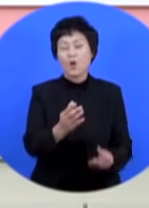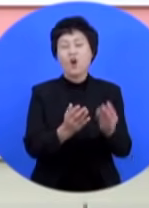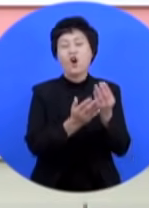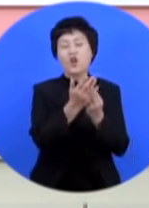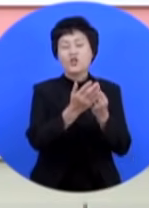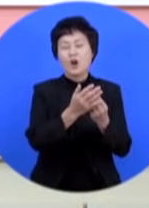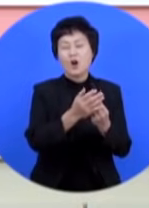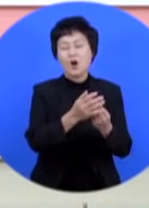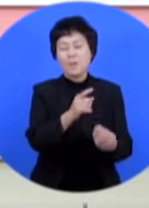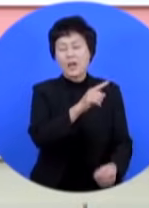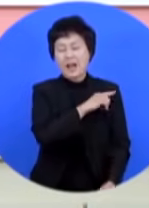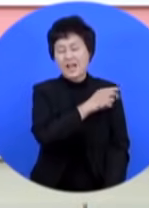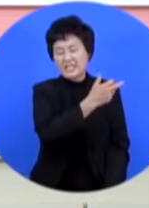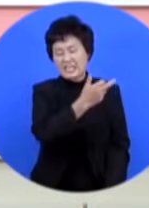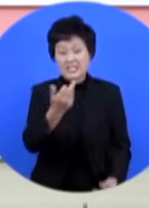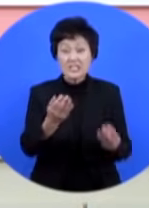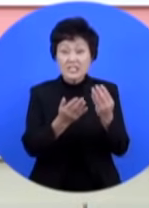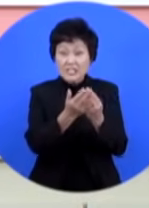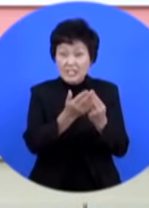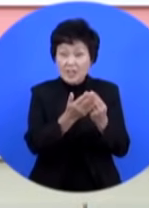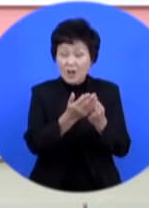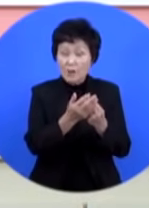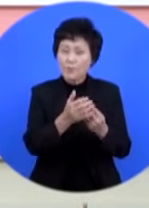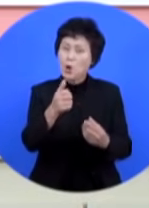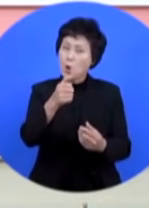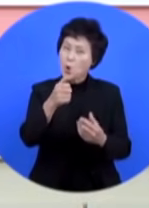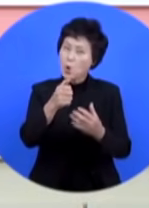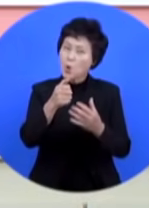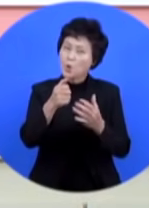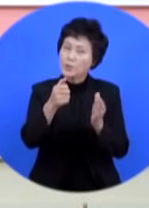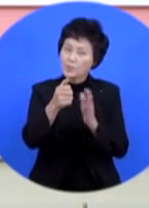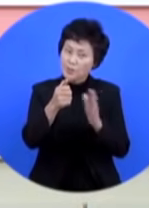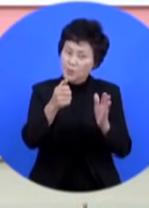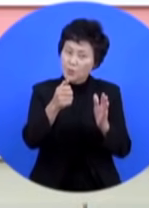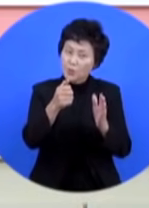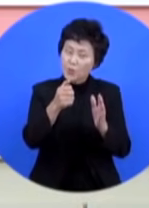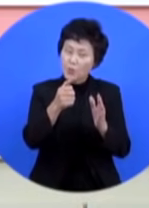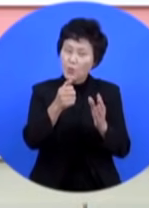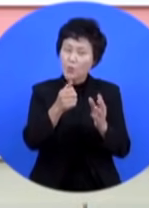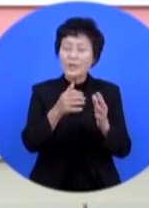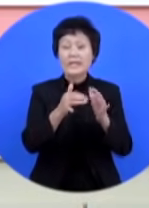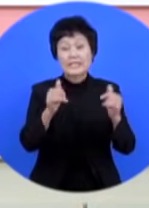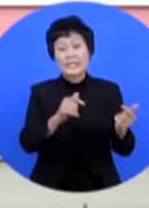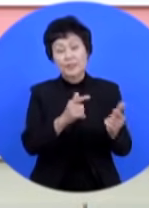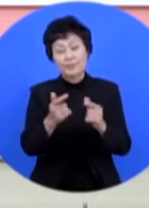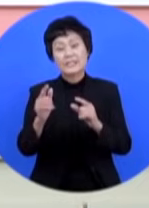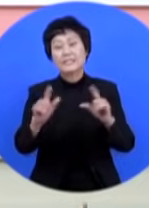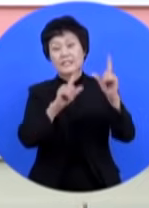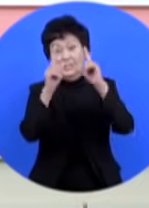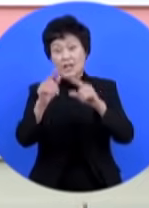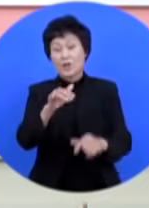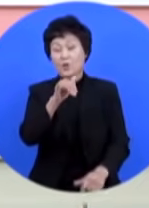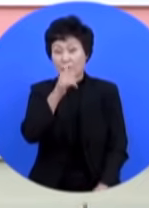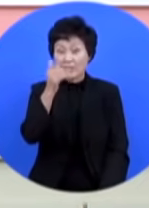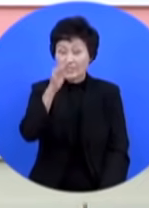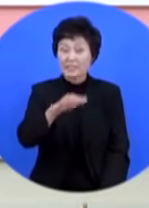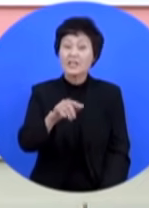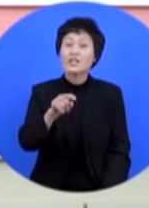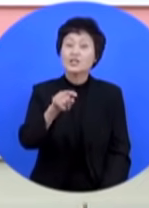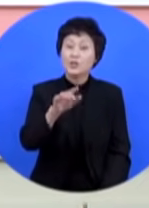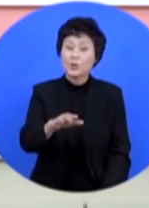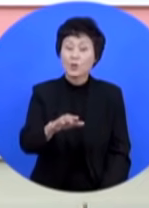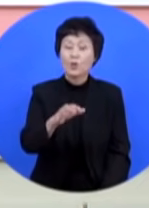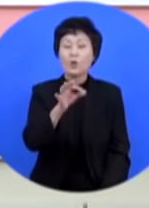종족의 원주민들이 살고 있는데 가장 많은 사람들이 이반족이라는 원주민입니다.